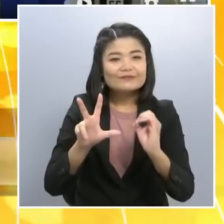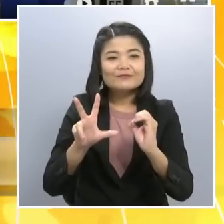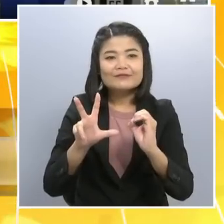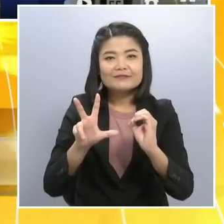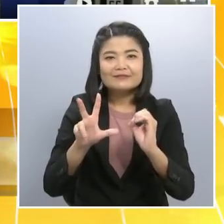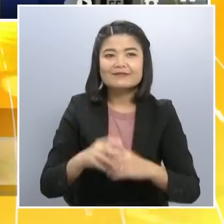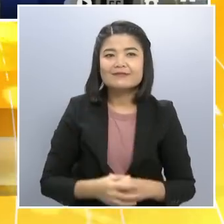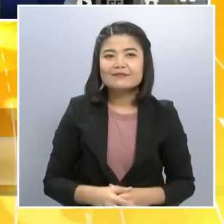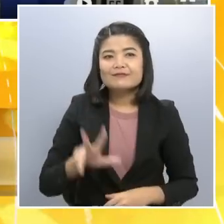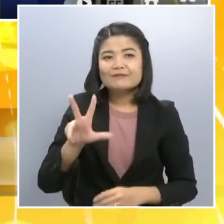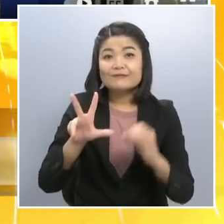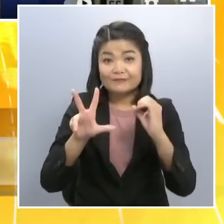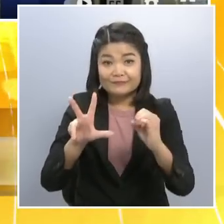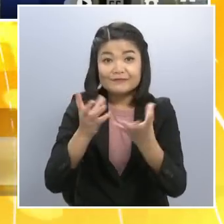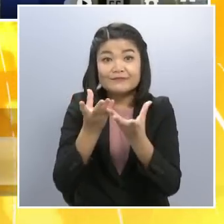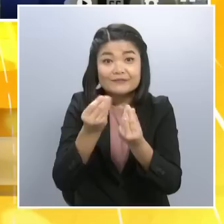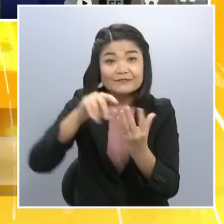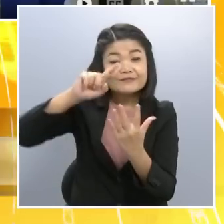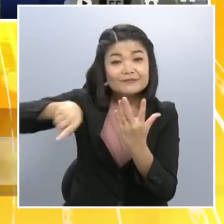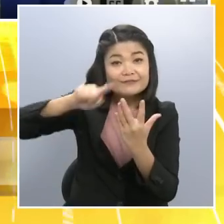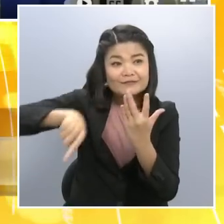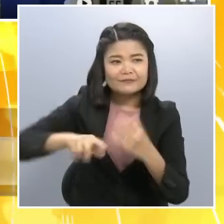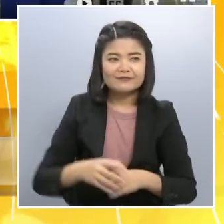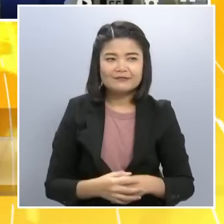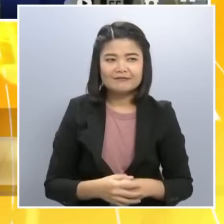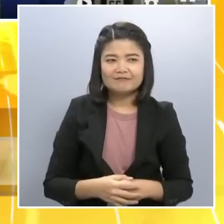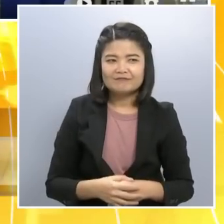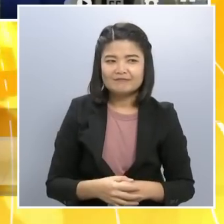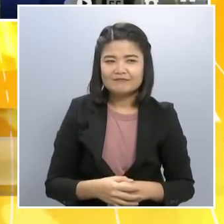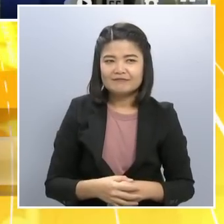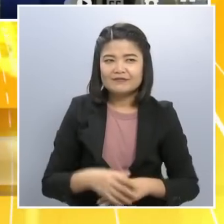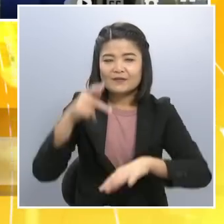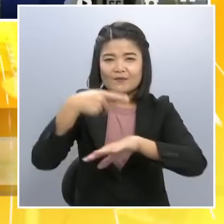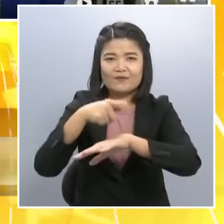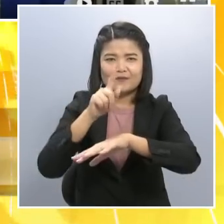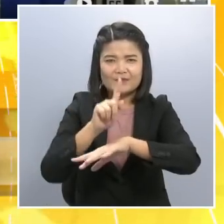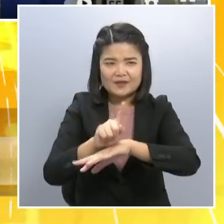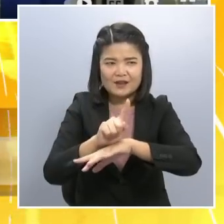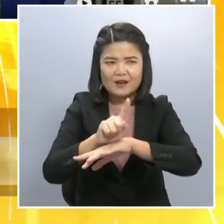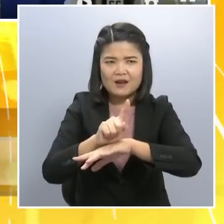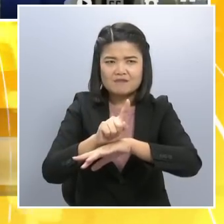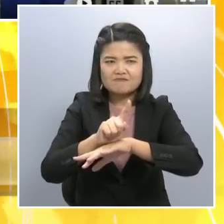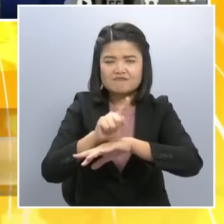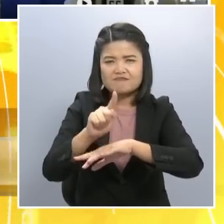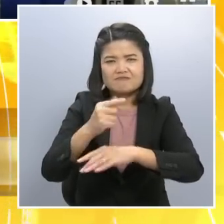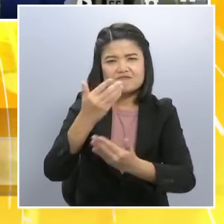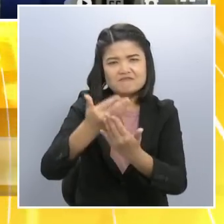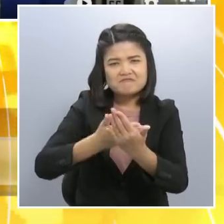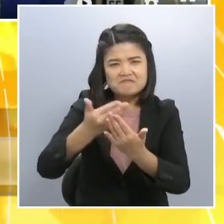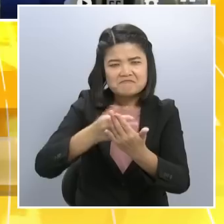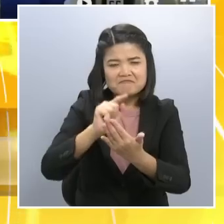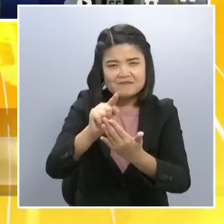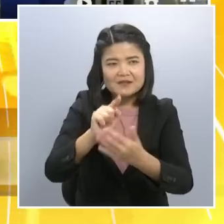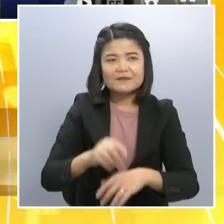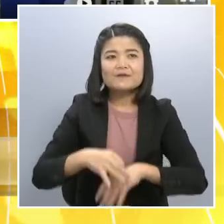ะรางวัลเลขท้าย2ตัวงวดวันที่16มิถุนายนพุทธศักราช2560 ประธานที่ไปออกสลากดูเหมือนจะเป็นท่านปลัดพัฒนาสังคมนะ ใช่ค่ะ